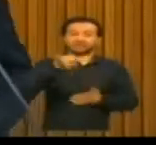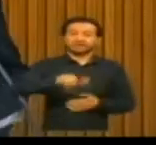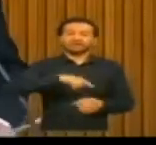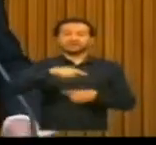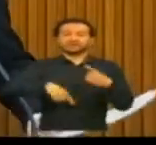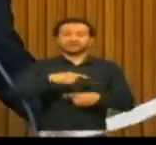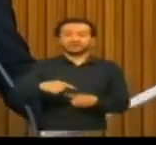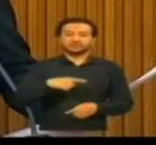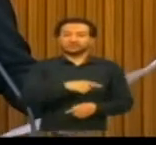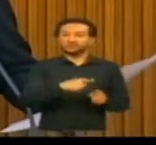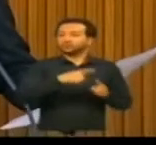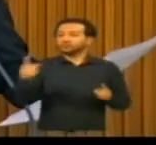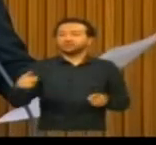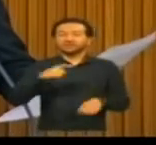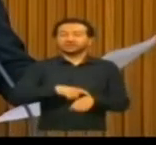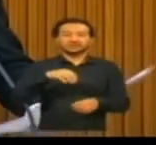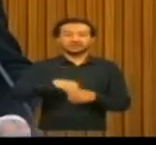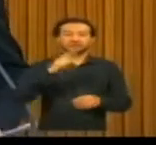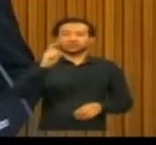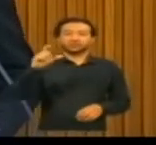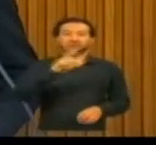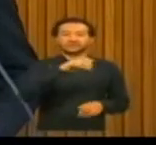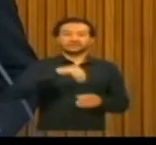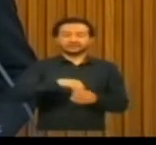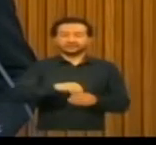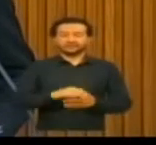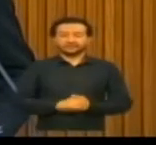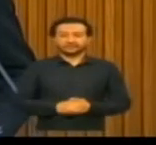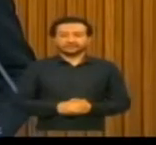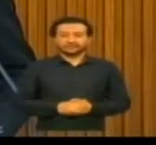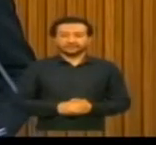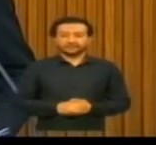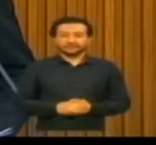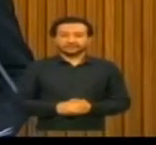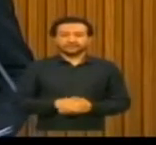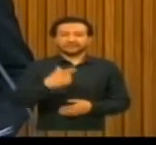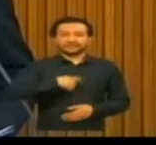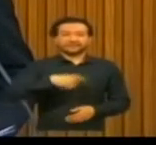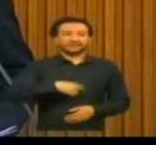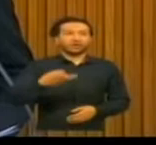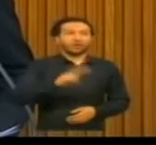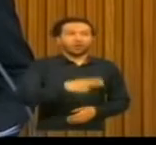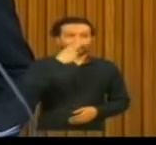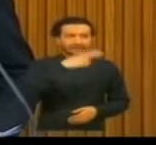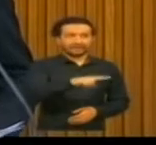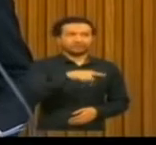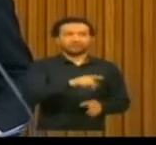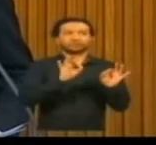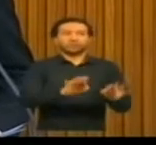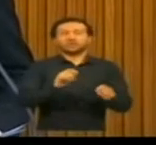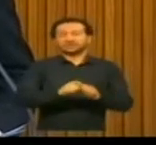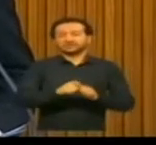arayacağım. Ne kadar süre içinde? 9 ay içinde. Sivil ölüme terk etmek bir insanı işte